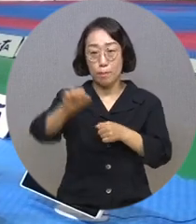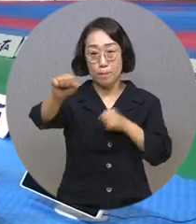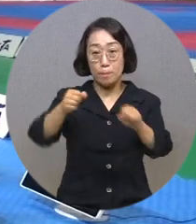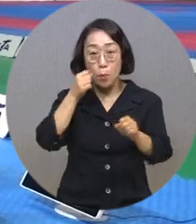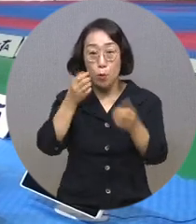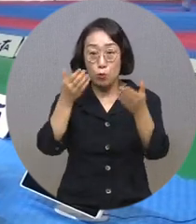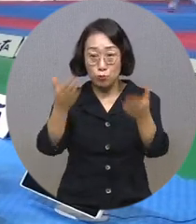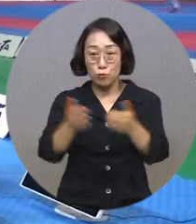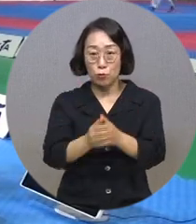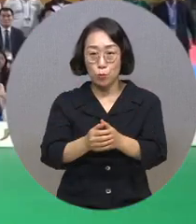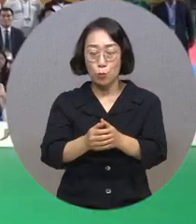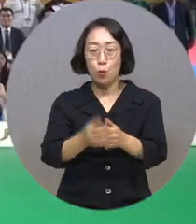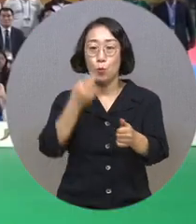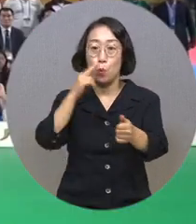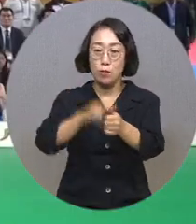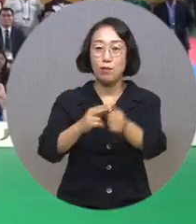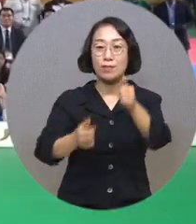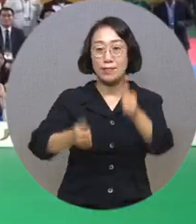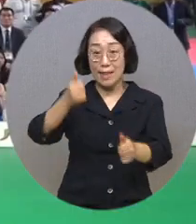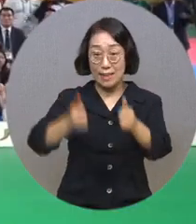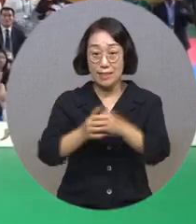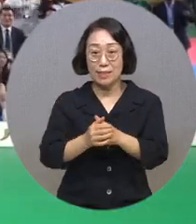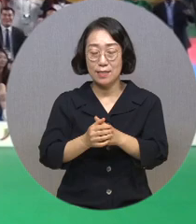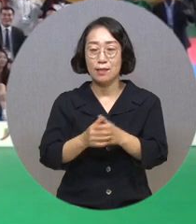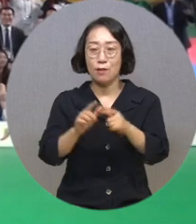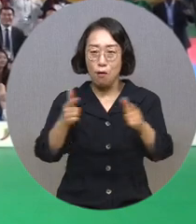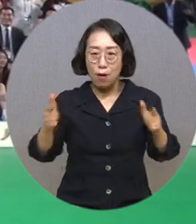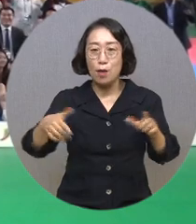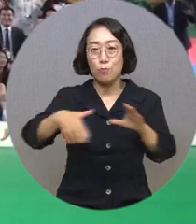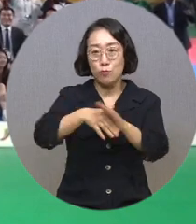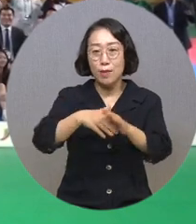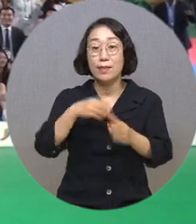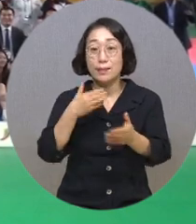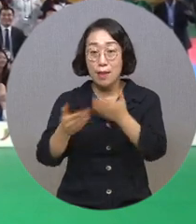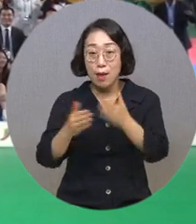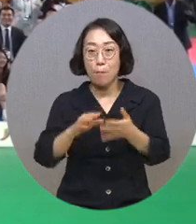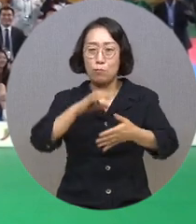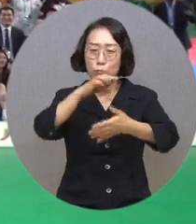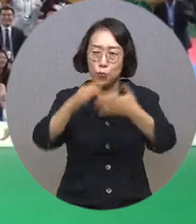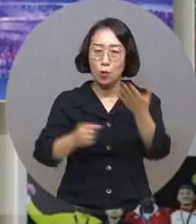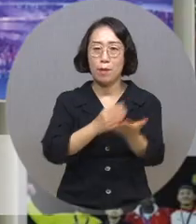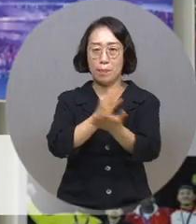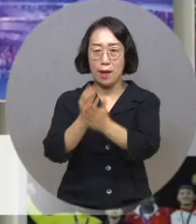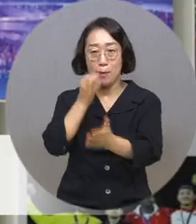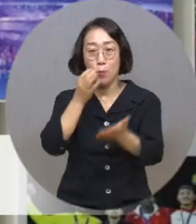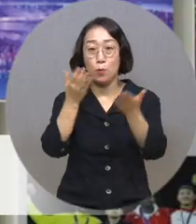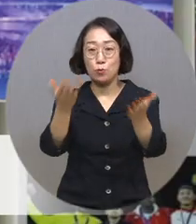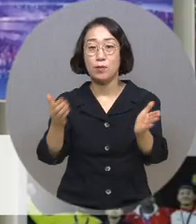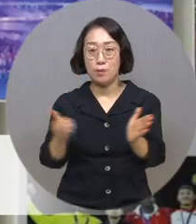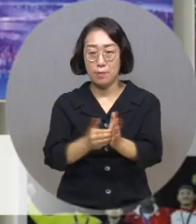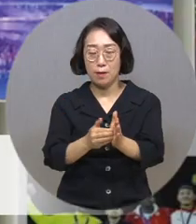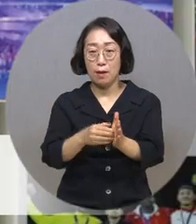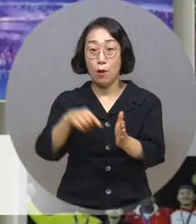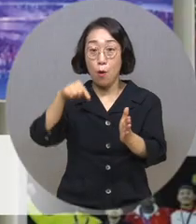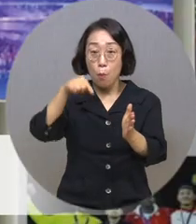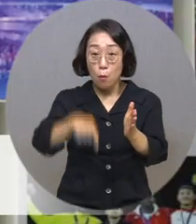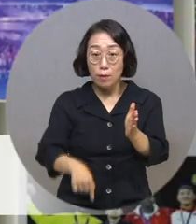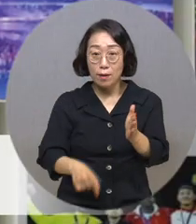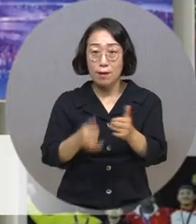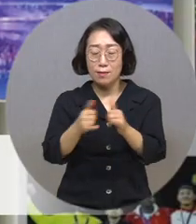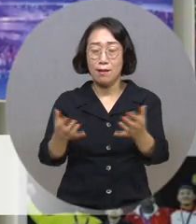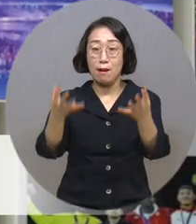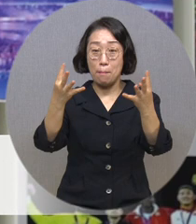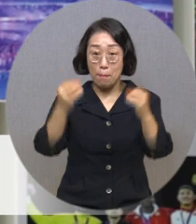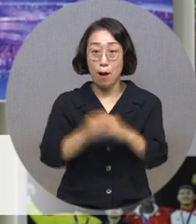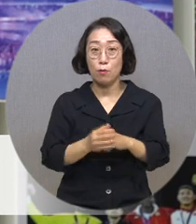도전 태권도 챌린지, 문화체험 탐방 등 다채로운 프로그램을 운영했습니다. 여기 와보니 사람들 엄청 많고